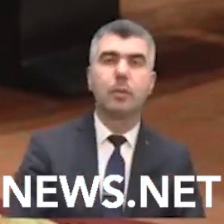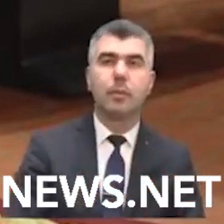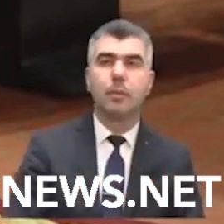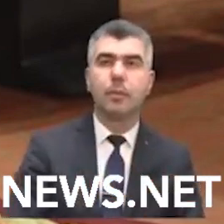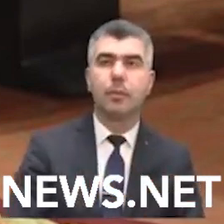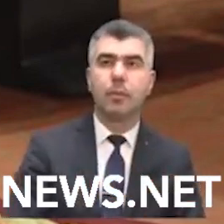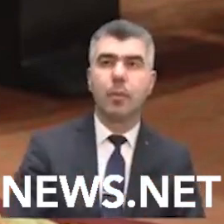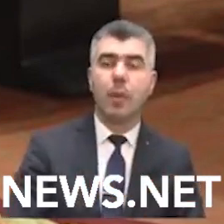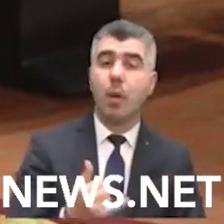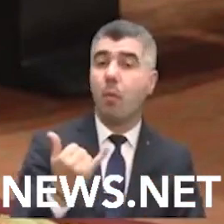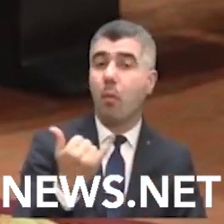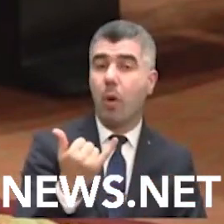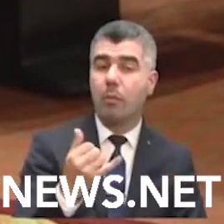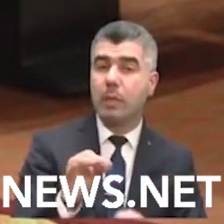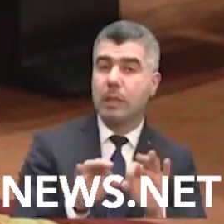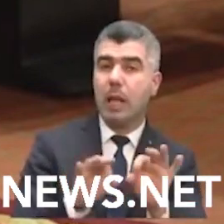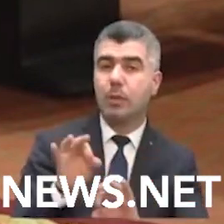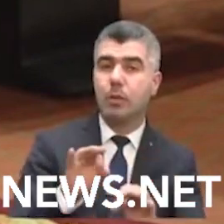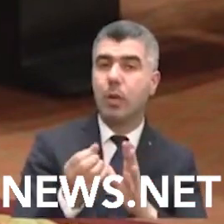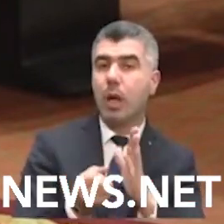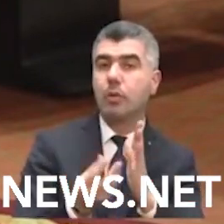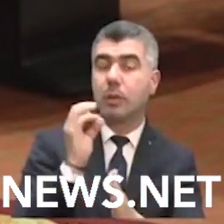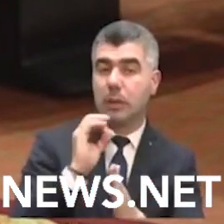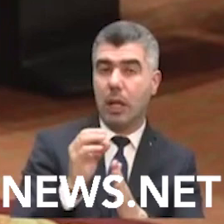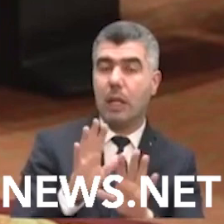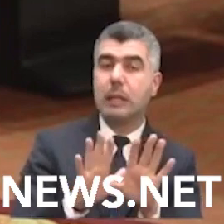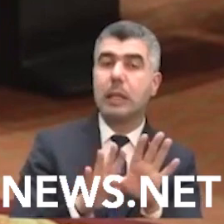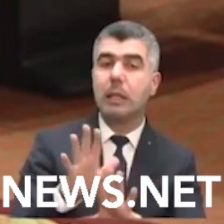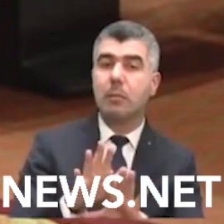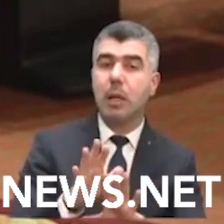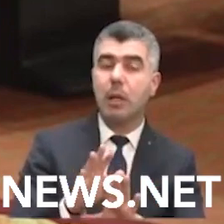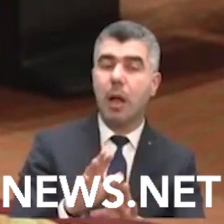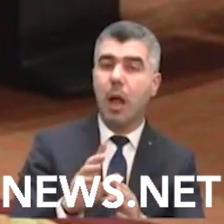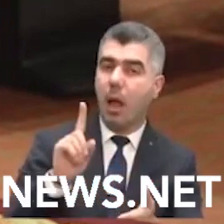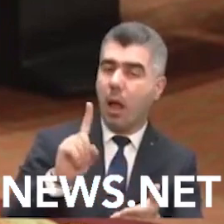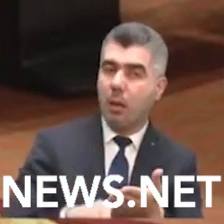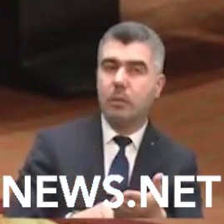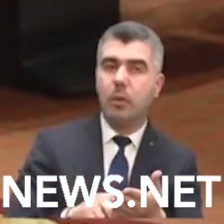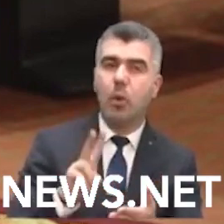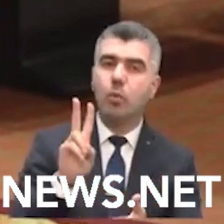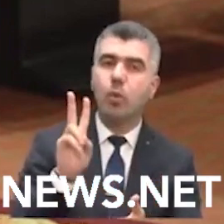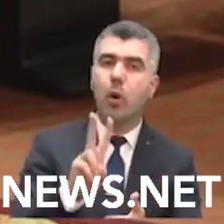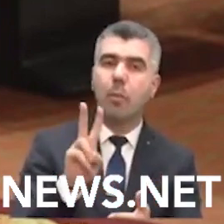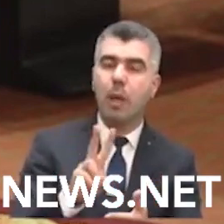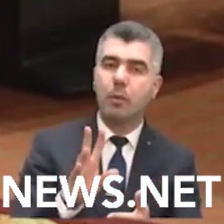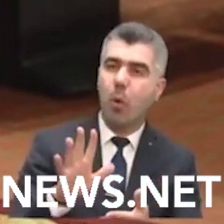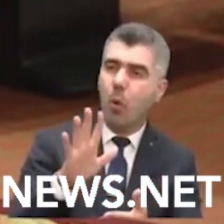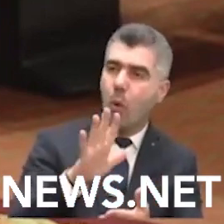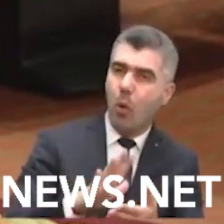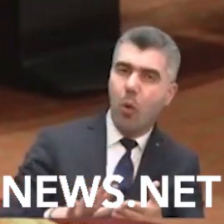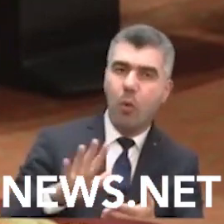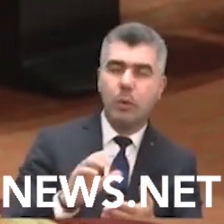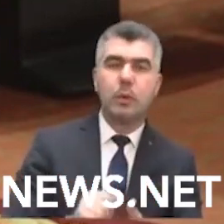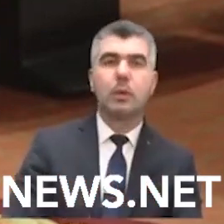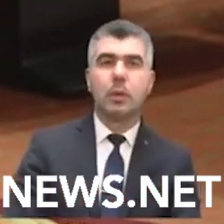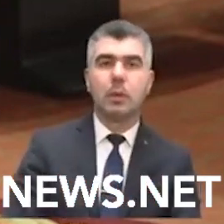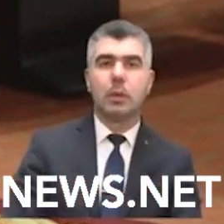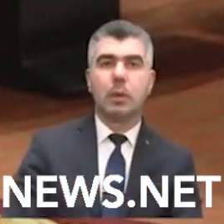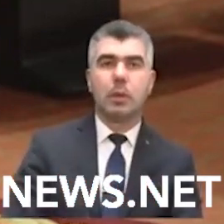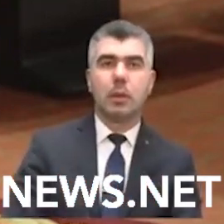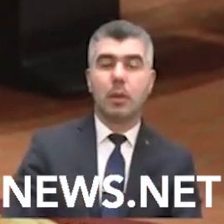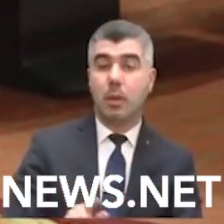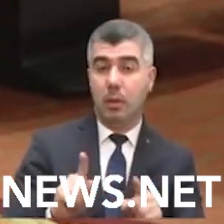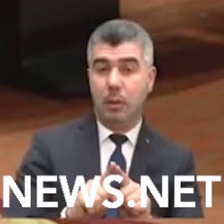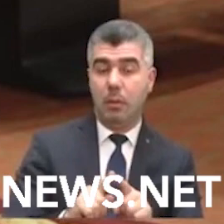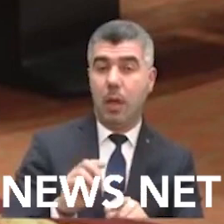تستدعي وضع استراتيجية جديدة من أجل تدبير فعال وناجع للنقل الحضري على كافة مستوياته.